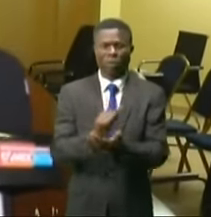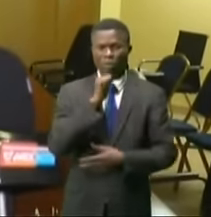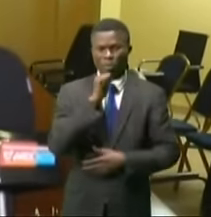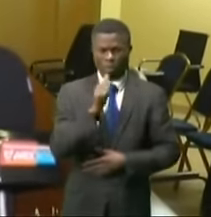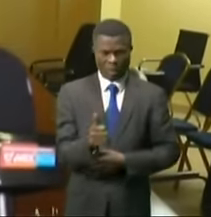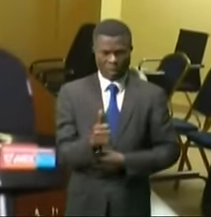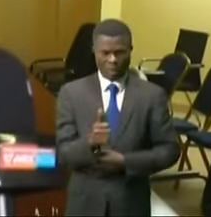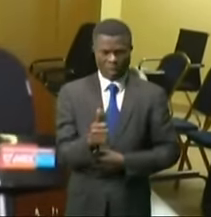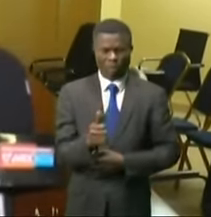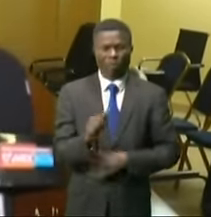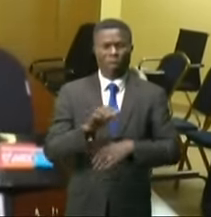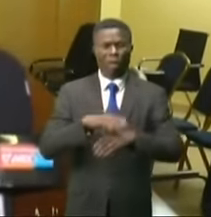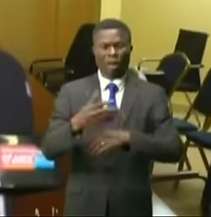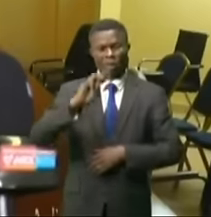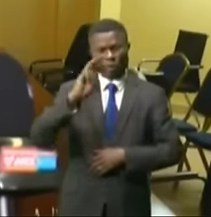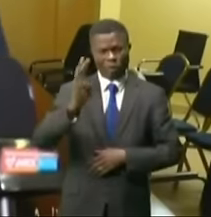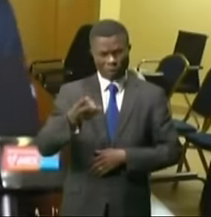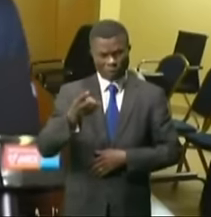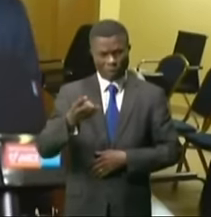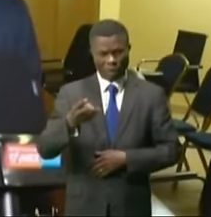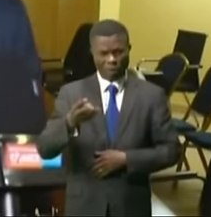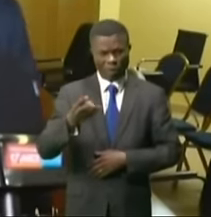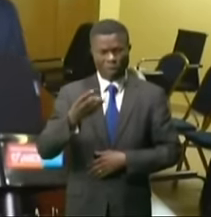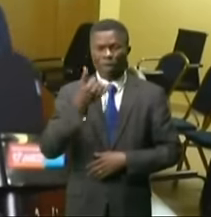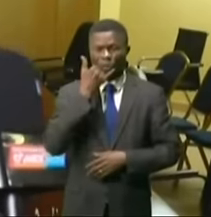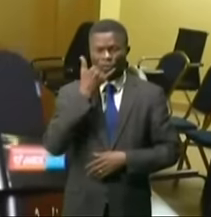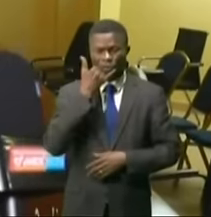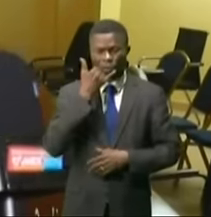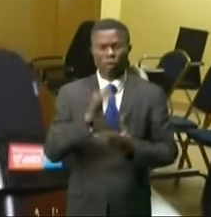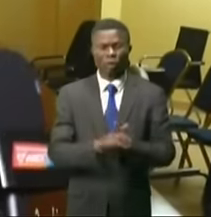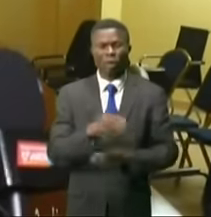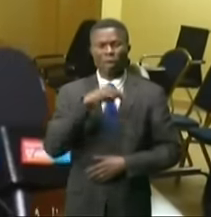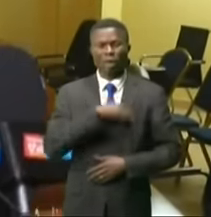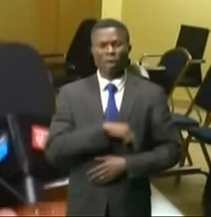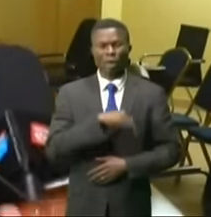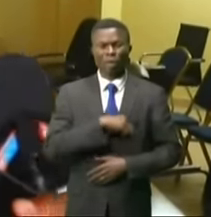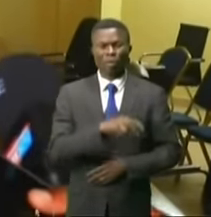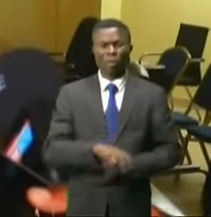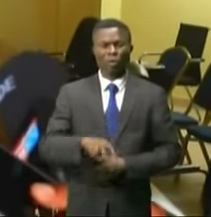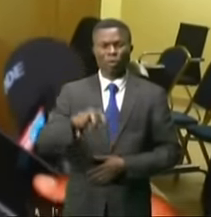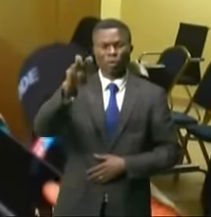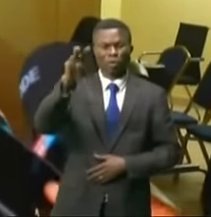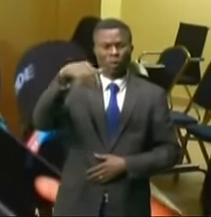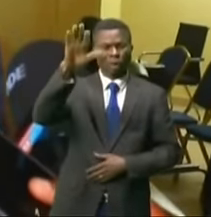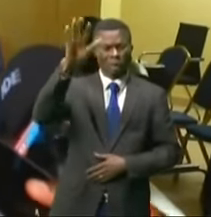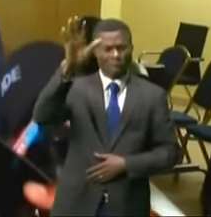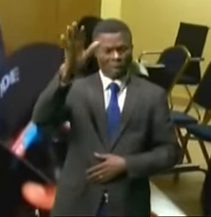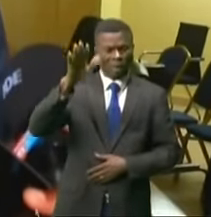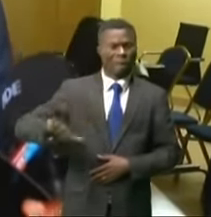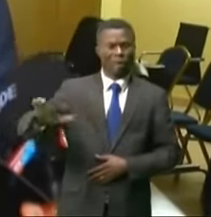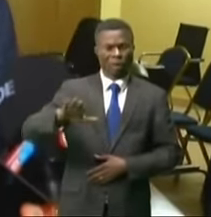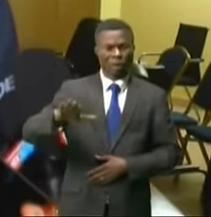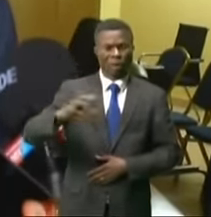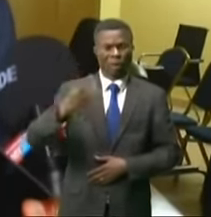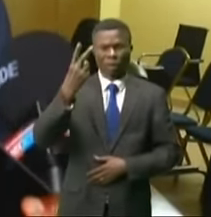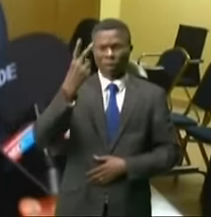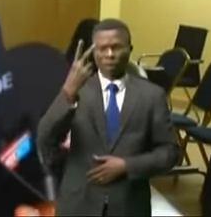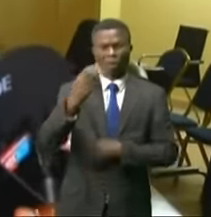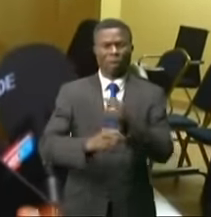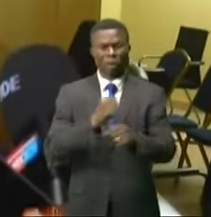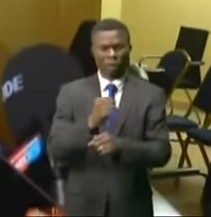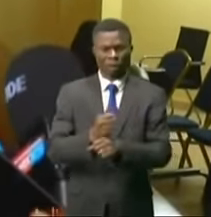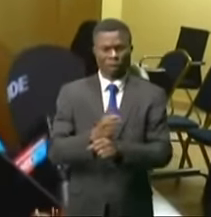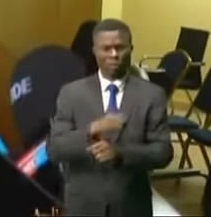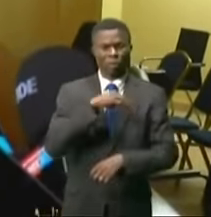exécutées. Et ensuite, il y a les missions effectuées à l'extérieur du pays durant ces 2 ans,